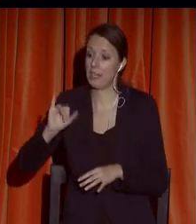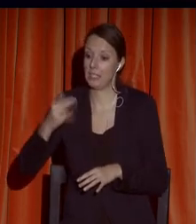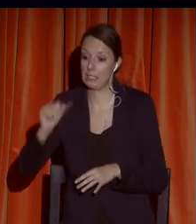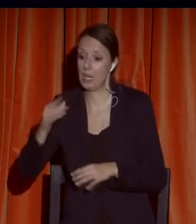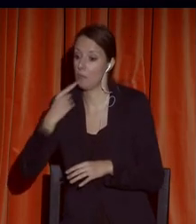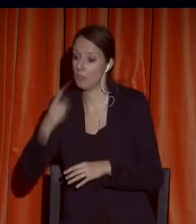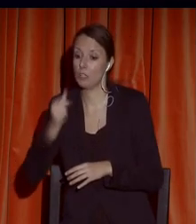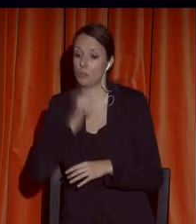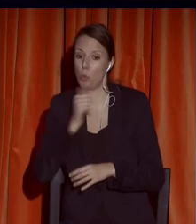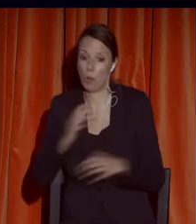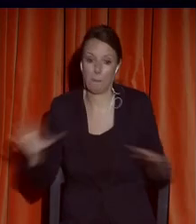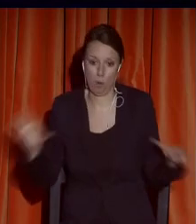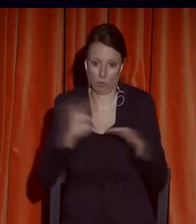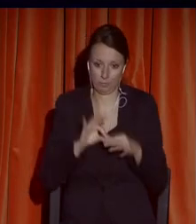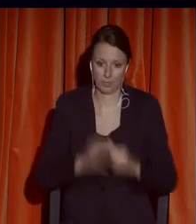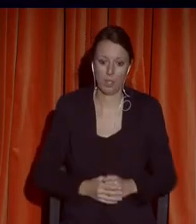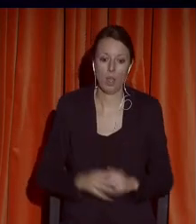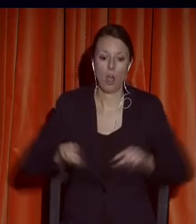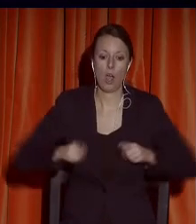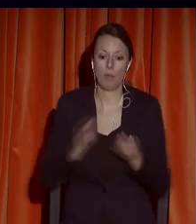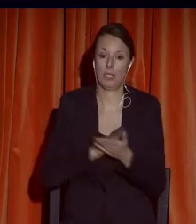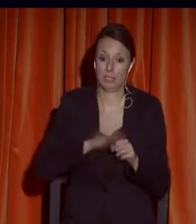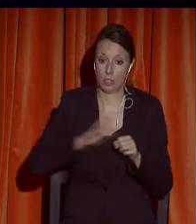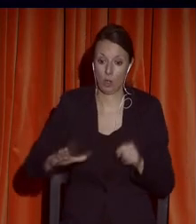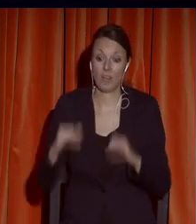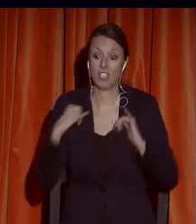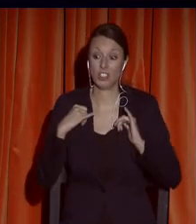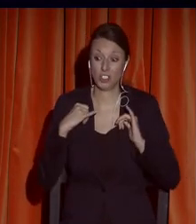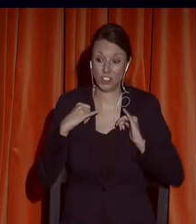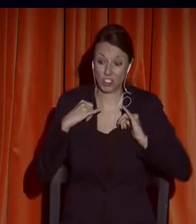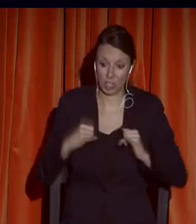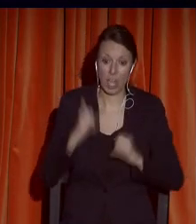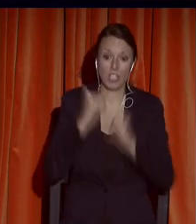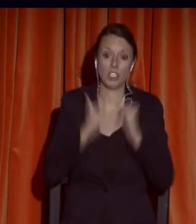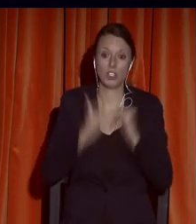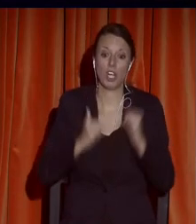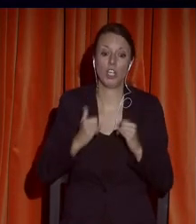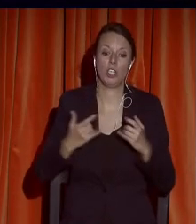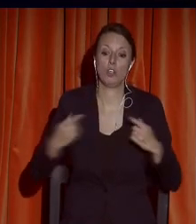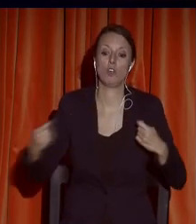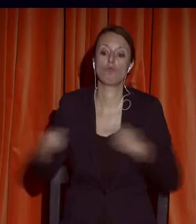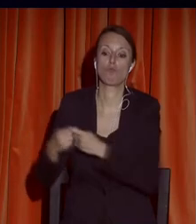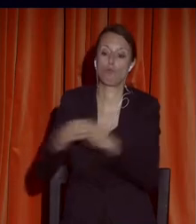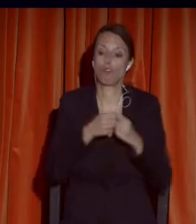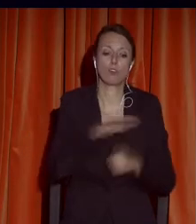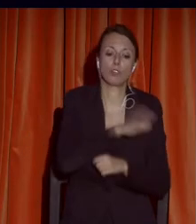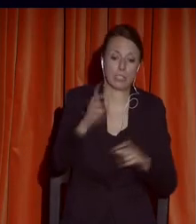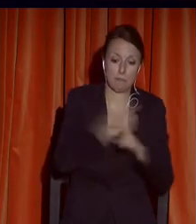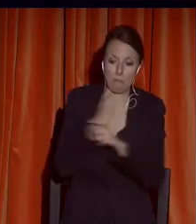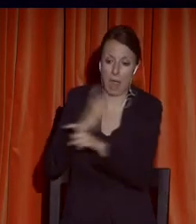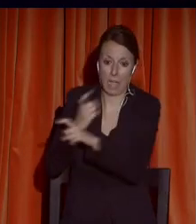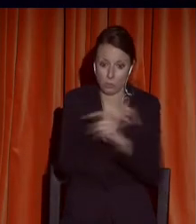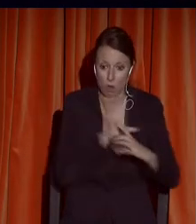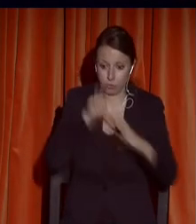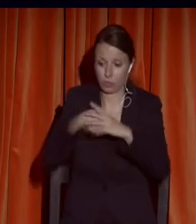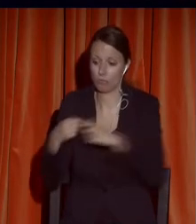Organizacje międzynarodowe są tylko o tyle silne, o ile silna jest wspólna dobra wola wszystkich krajów biorących